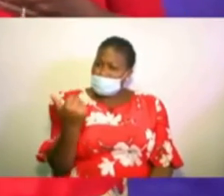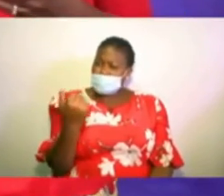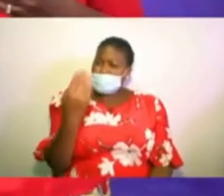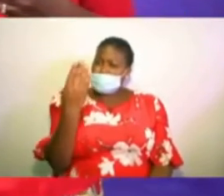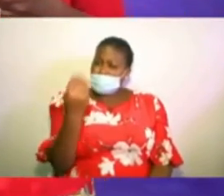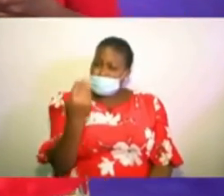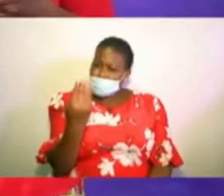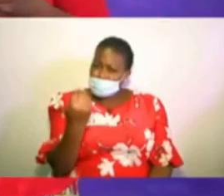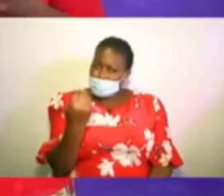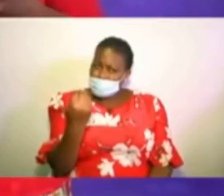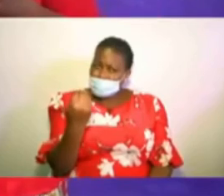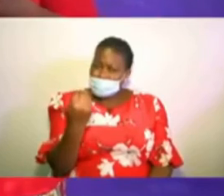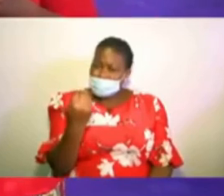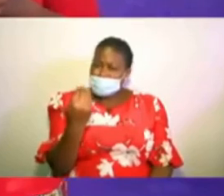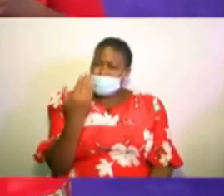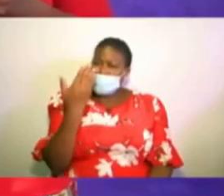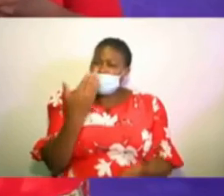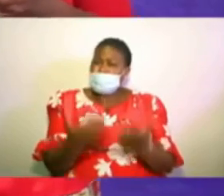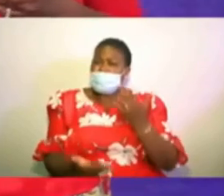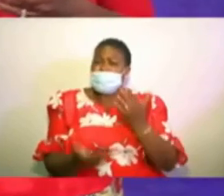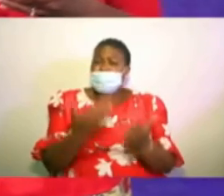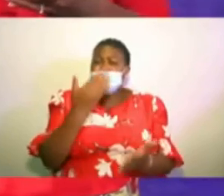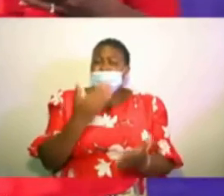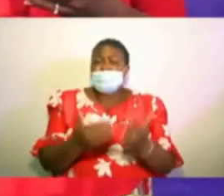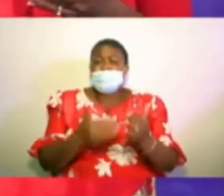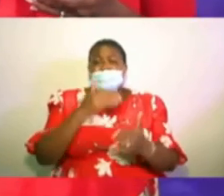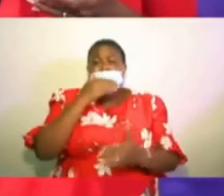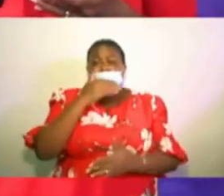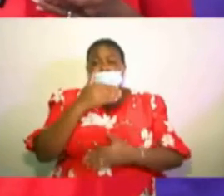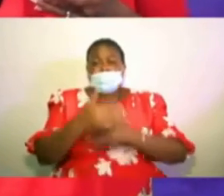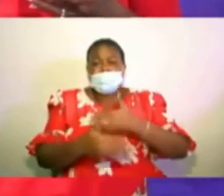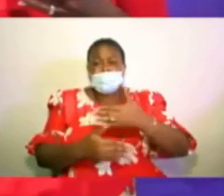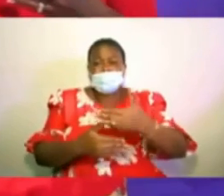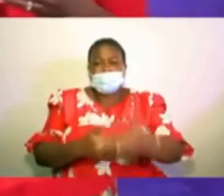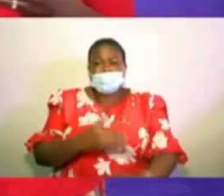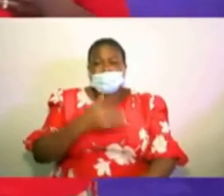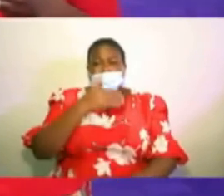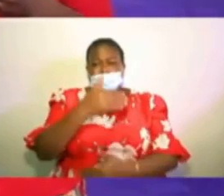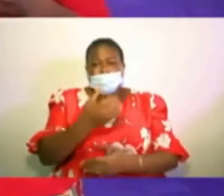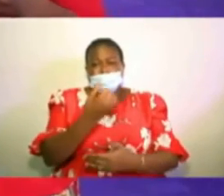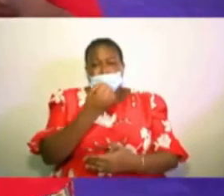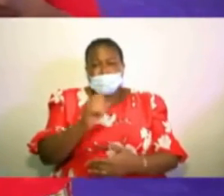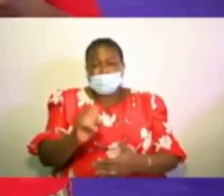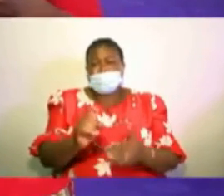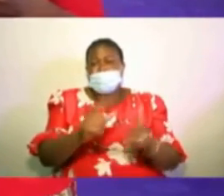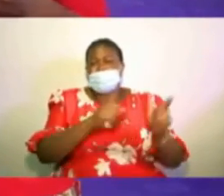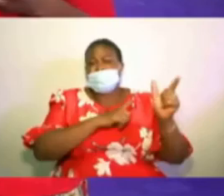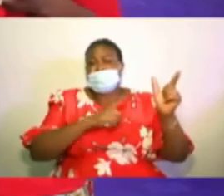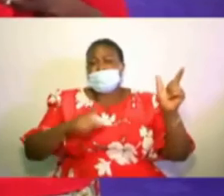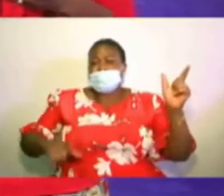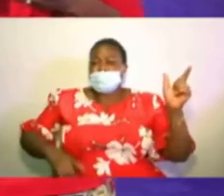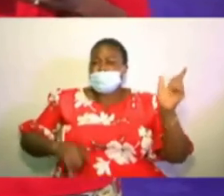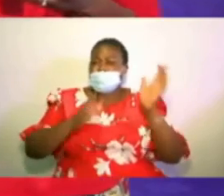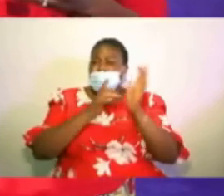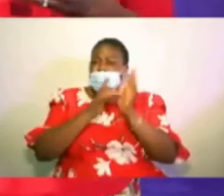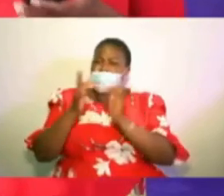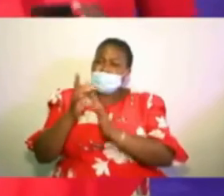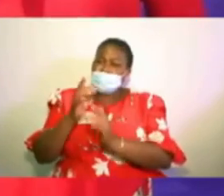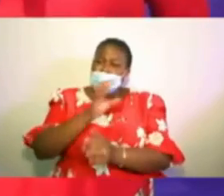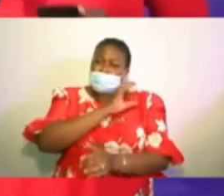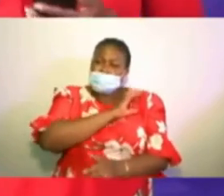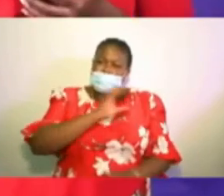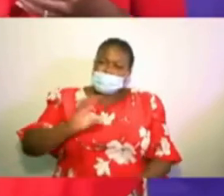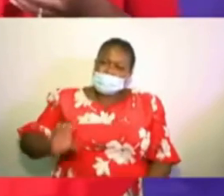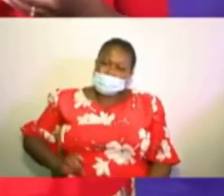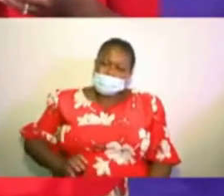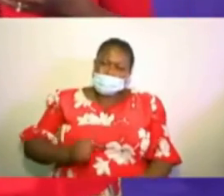dit: May the grace of the Lord Jesus Christ. Que la grâce de notre Seigneur Jésus-Christ. And the love of God. L'amour de